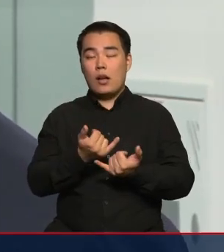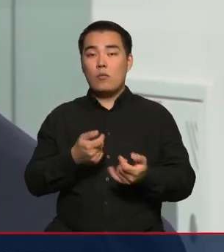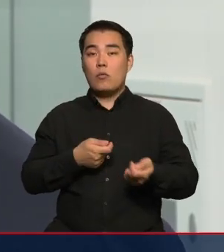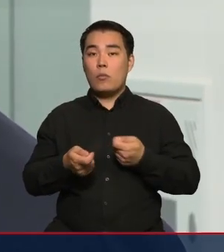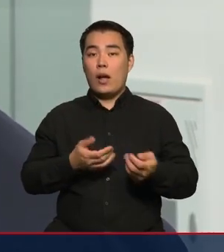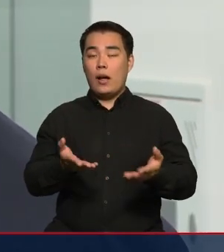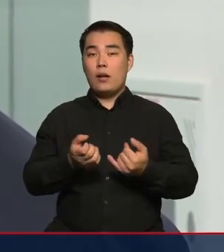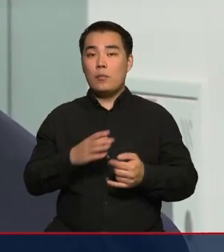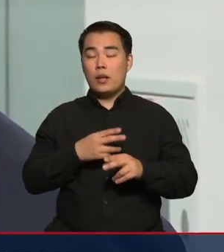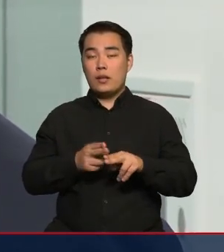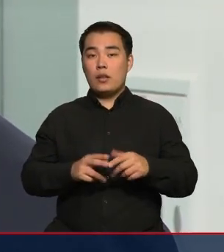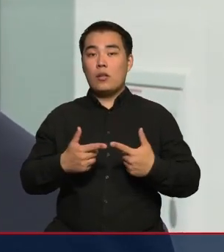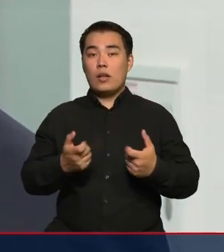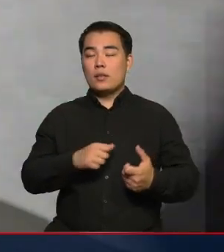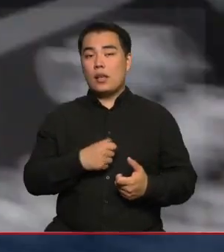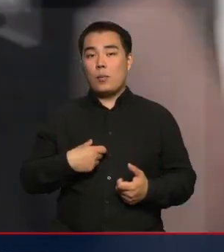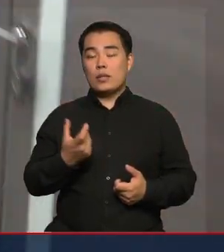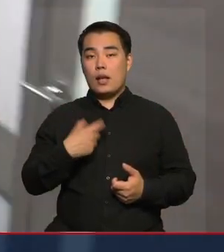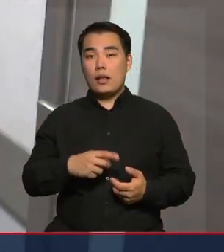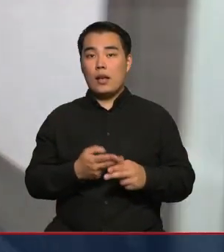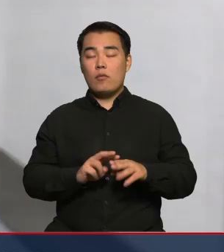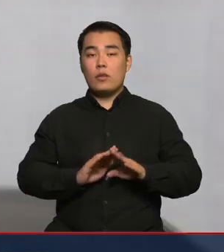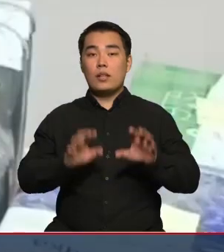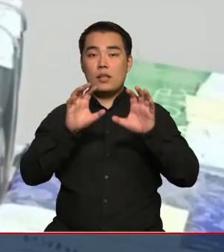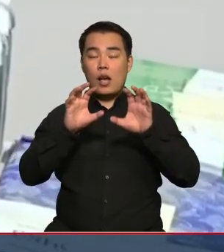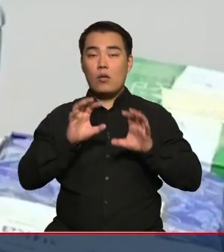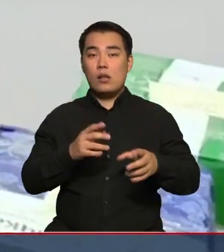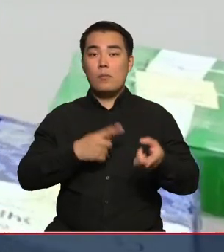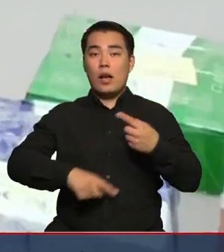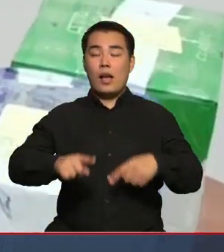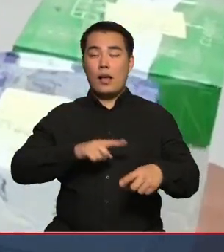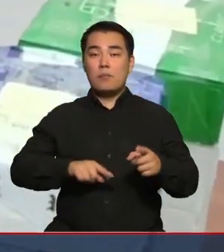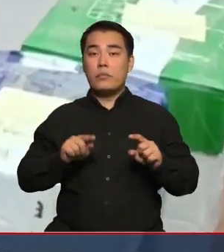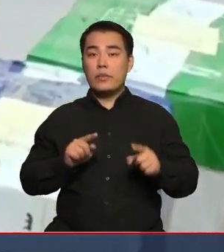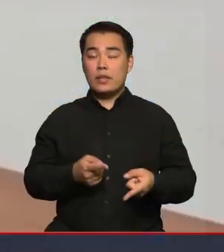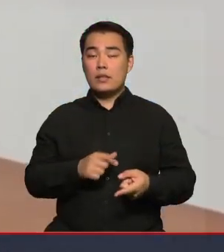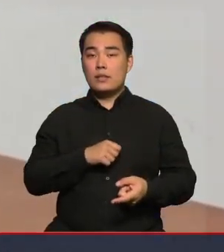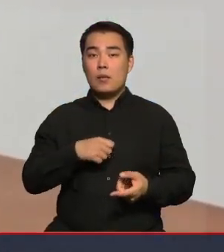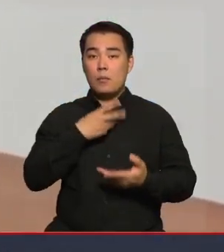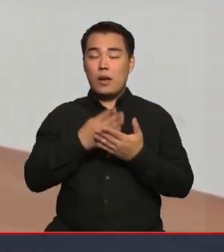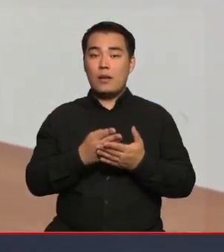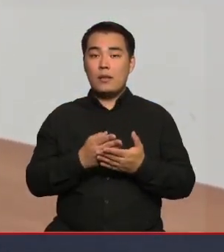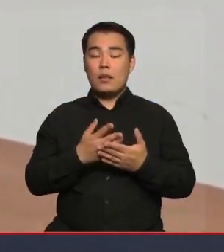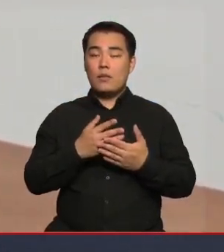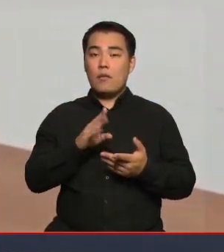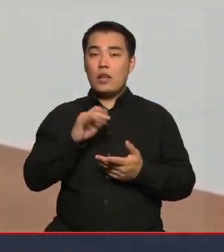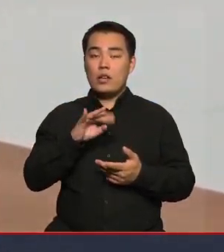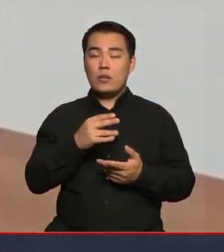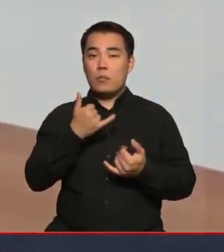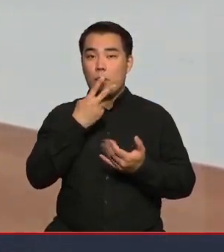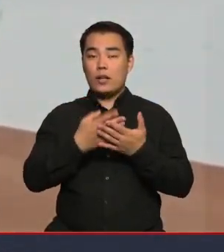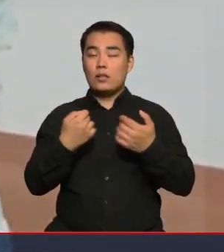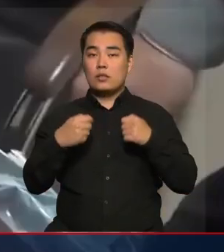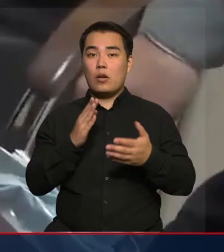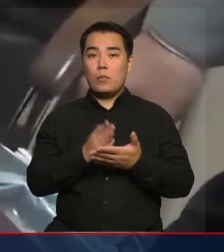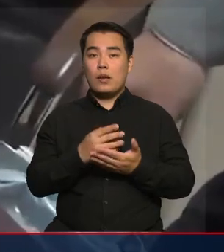управление эту гостиницу самостоятельно все эти незаконно приобретённые активы проходят по уголовным делам Затем они выставляются на торги